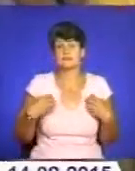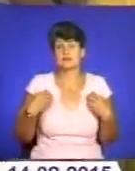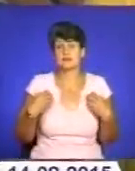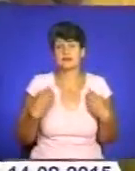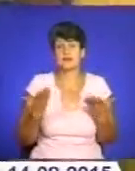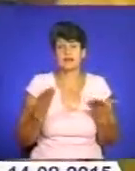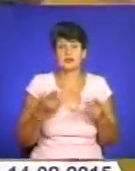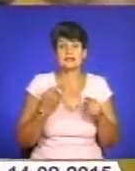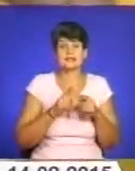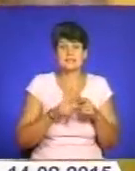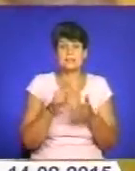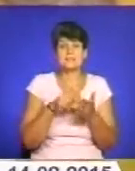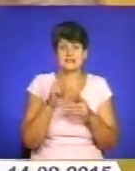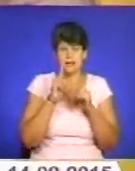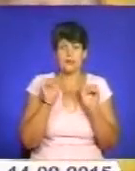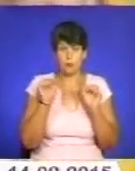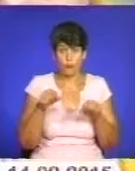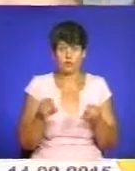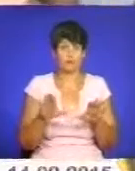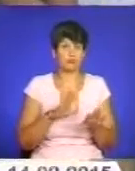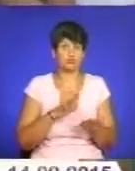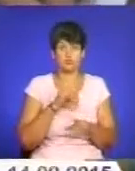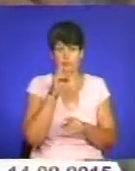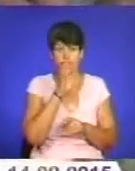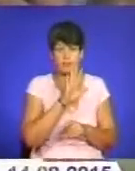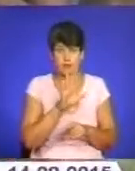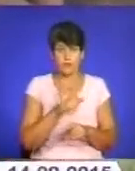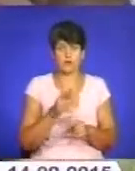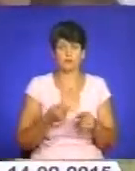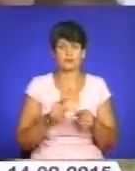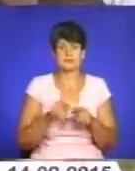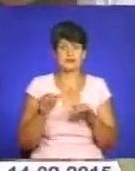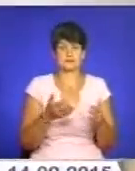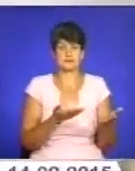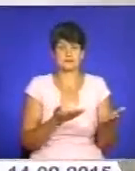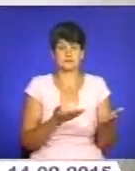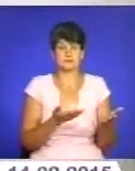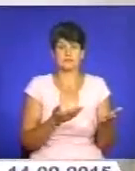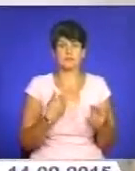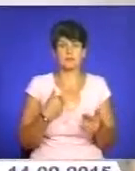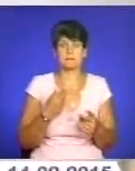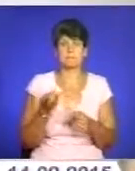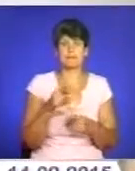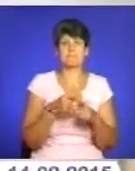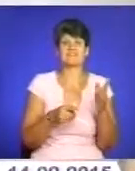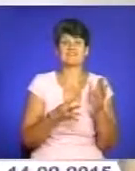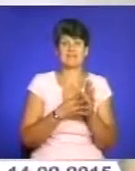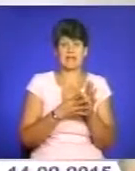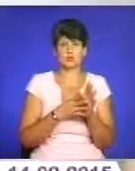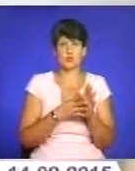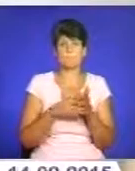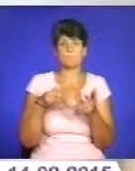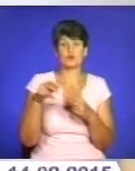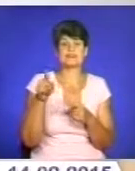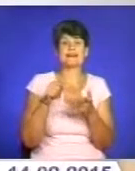силах міської ради це питання вирішити, було б дуже непогано, тому що це не діло. Ви прийшли пів дев'ятої і походили там,